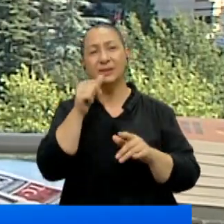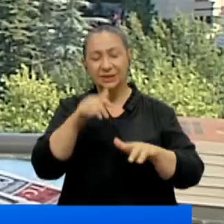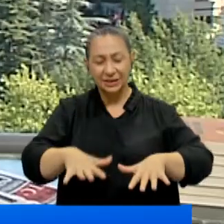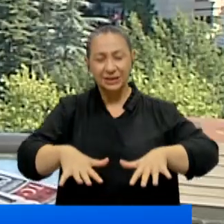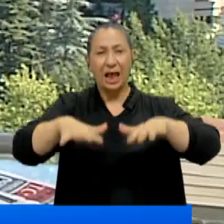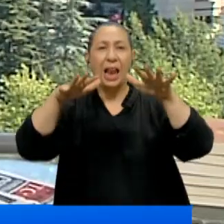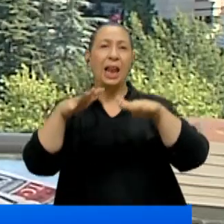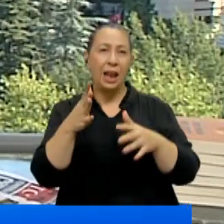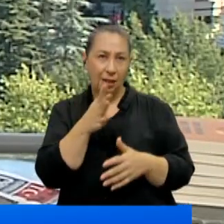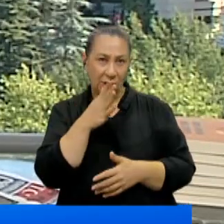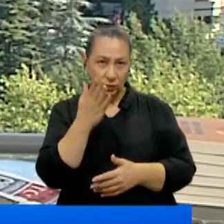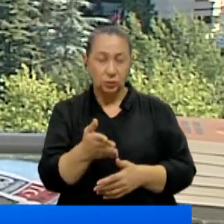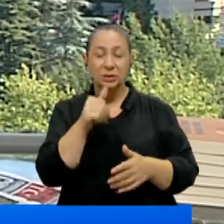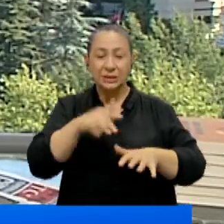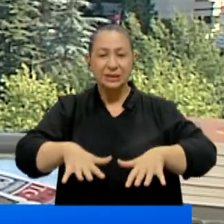felaketi,